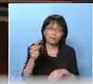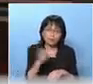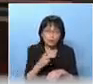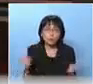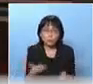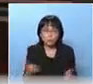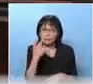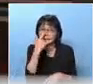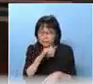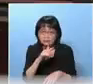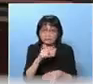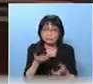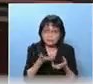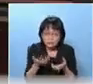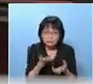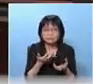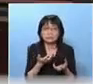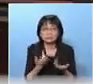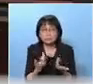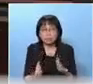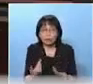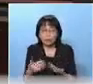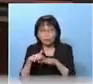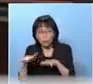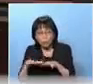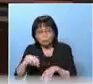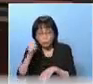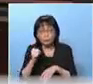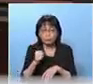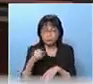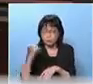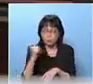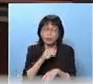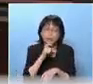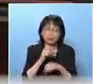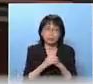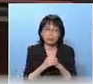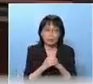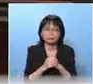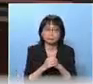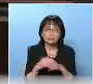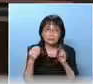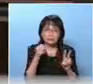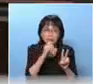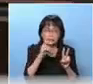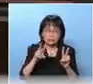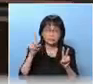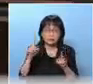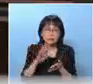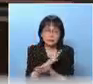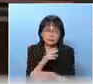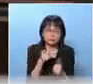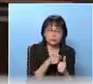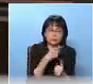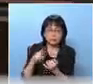推動新能源和普及應用都是不遺餘力的。看到我們在2021年都先後公